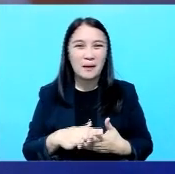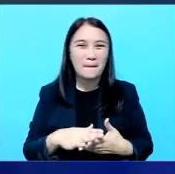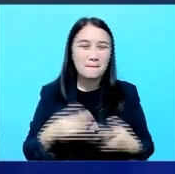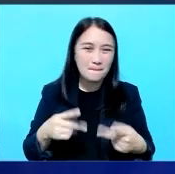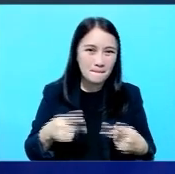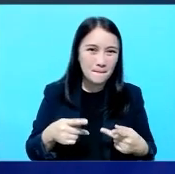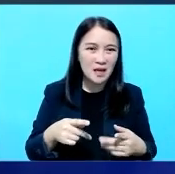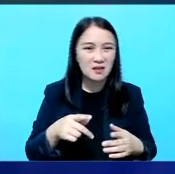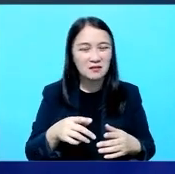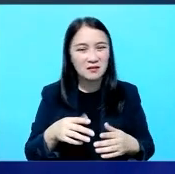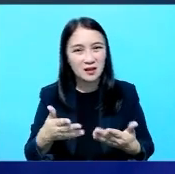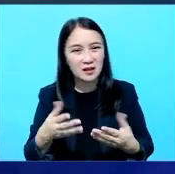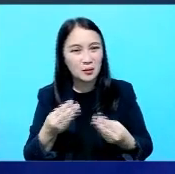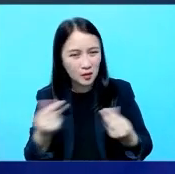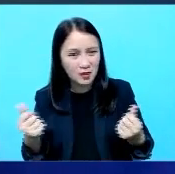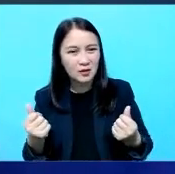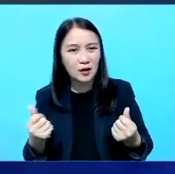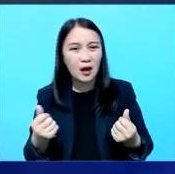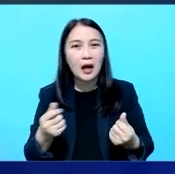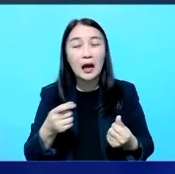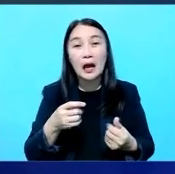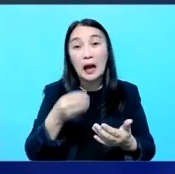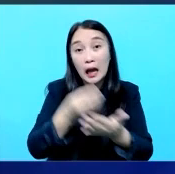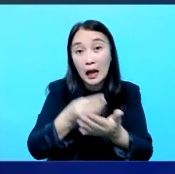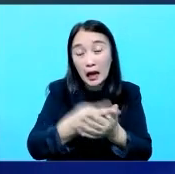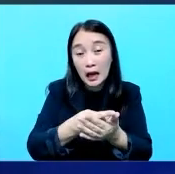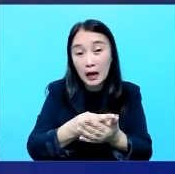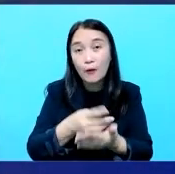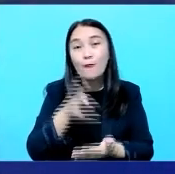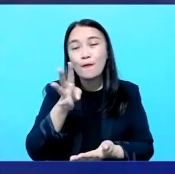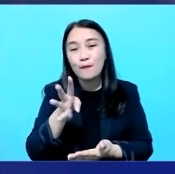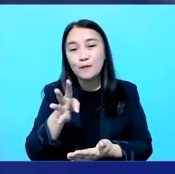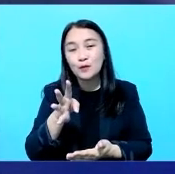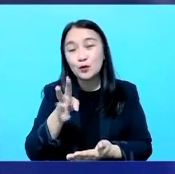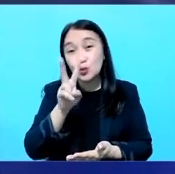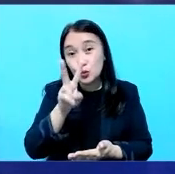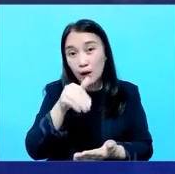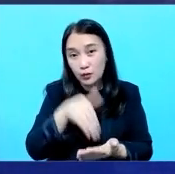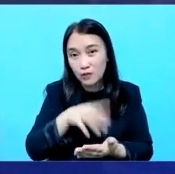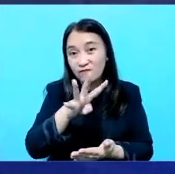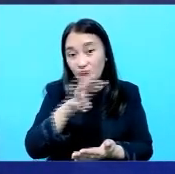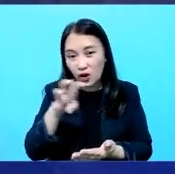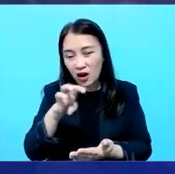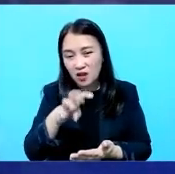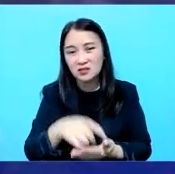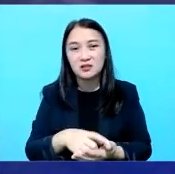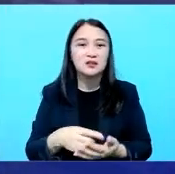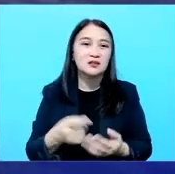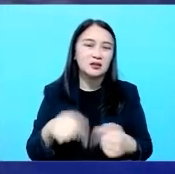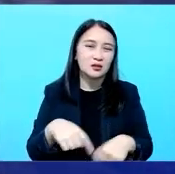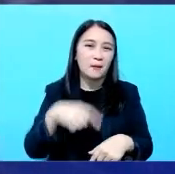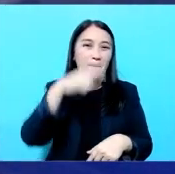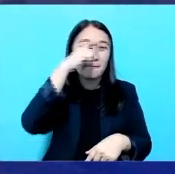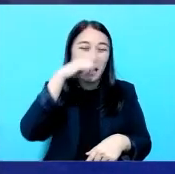Water, $43 kada pakete o higit 2,400 pesos. Sa Myanmar at Bangkok ito kumakalat.